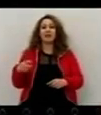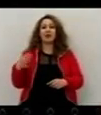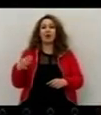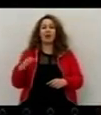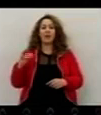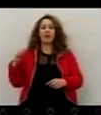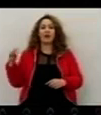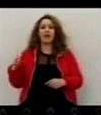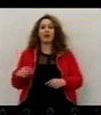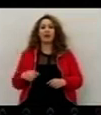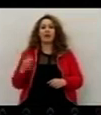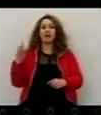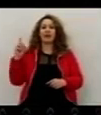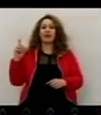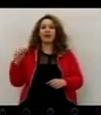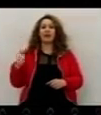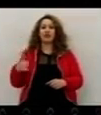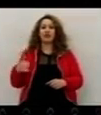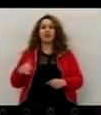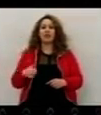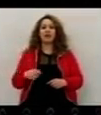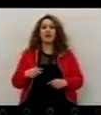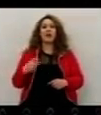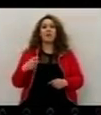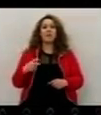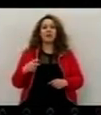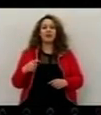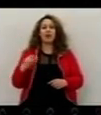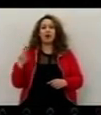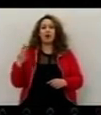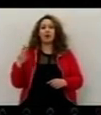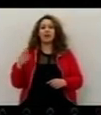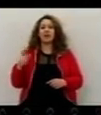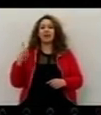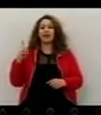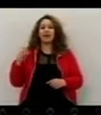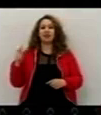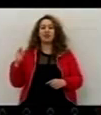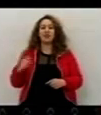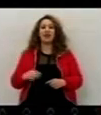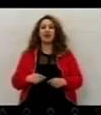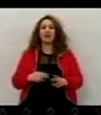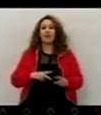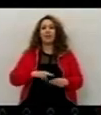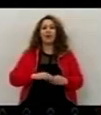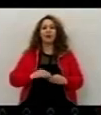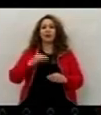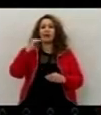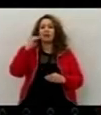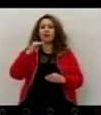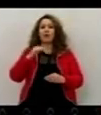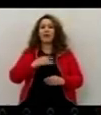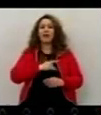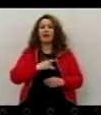دينار جزائري، منها 174 مليون دينار جزائري موجهة لإعادة الاعتبار وتجهيز مراصد